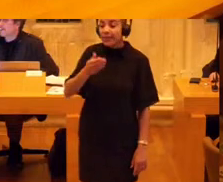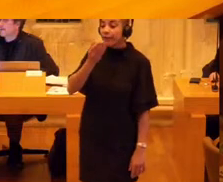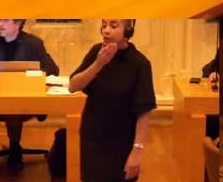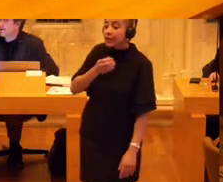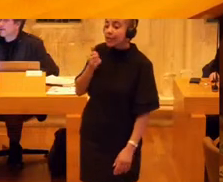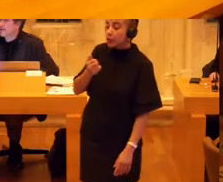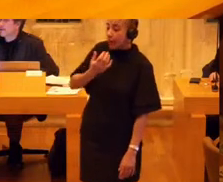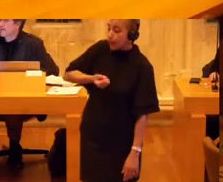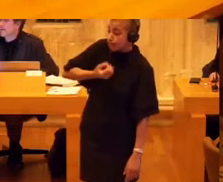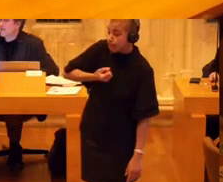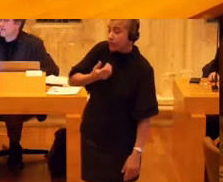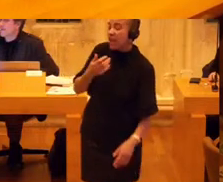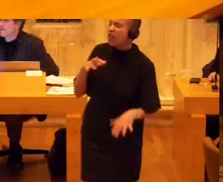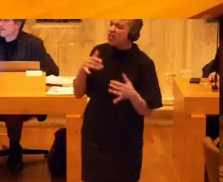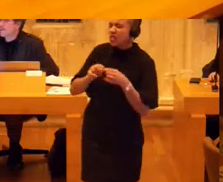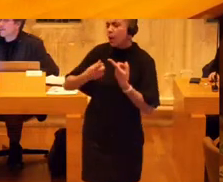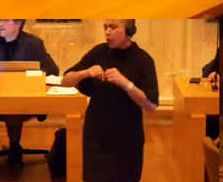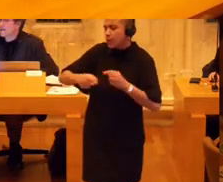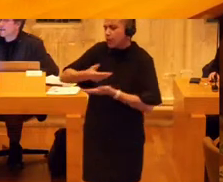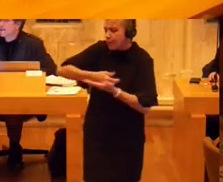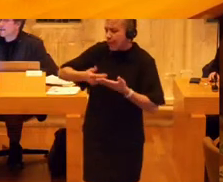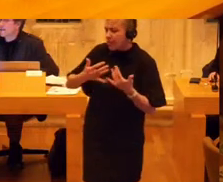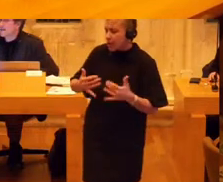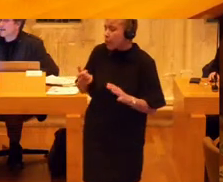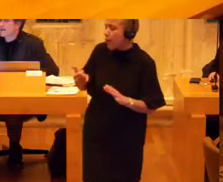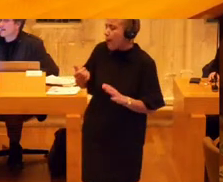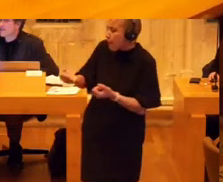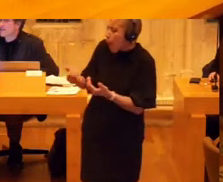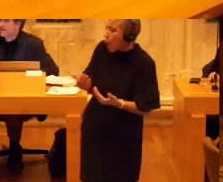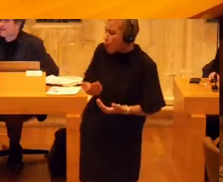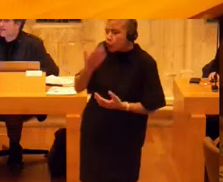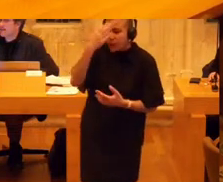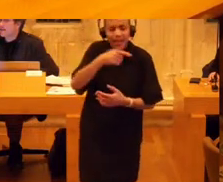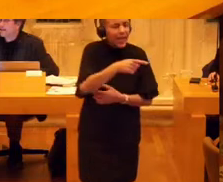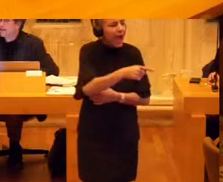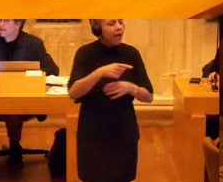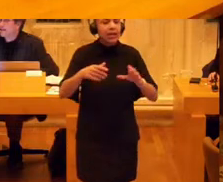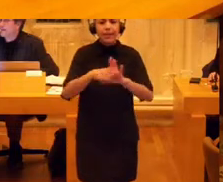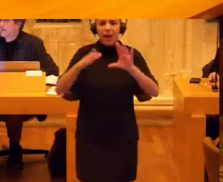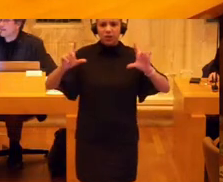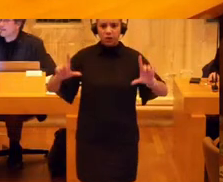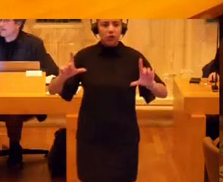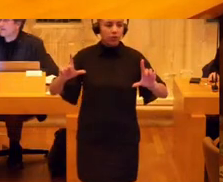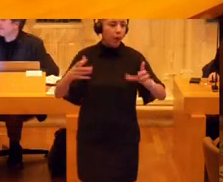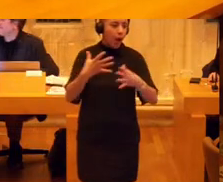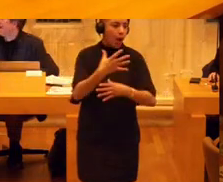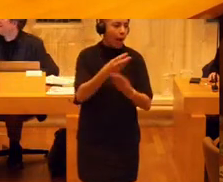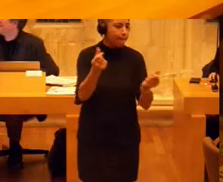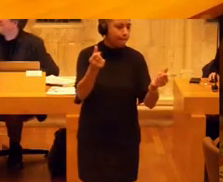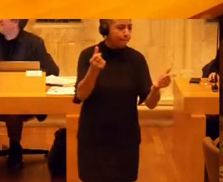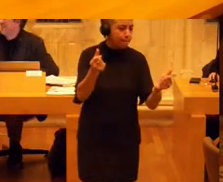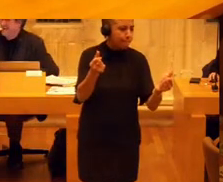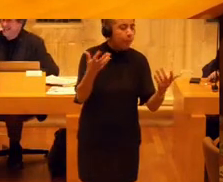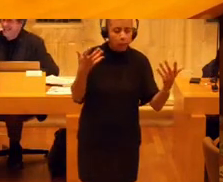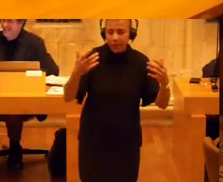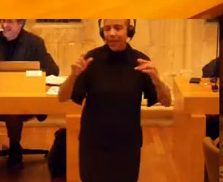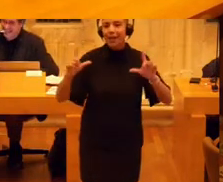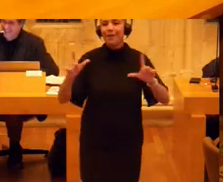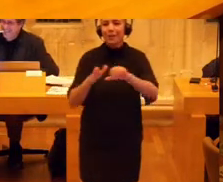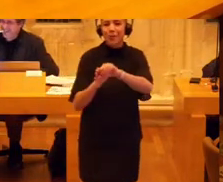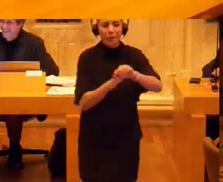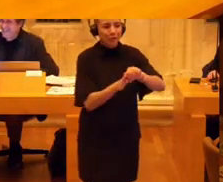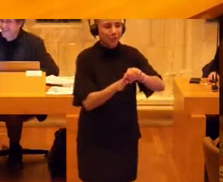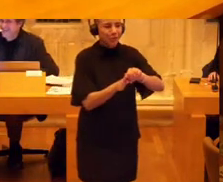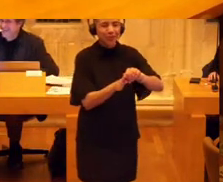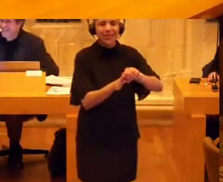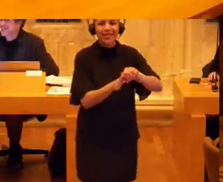on l'a déjà évoqué en commission, en fait, si on remplaçait sur le côté gauche de l'image, qui vient de disparaître, on voit bien